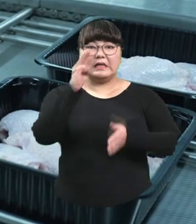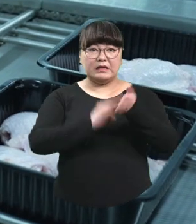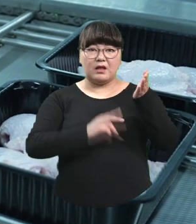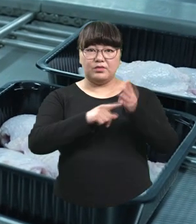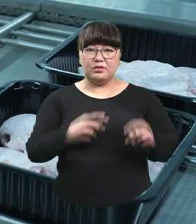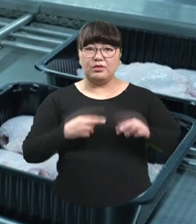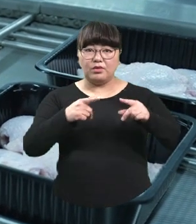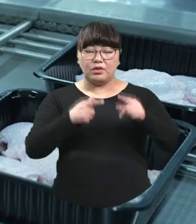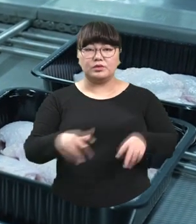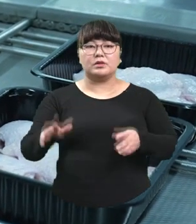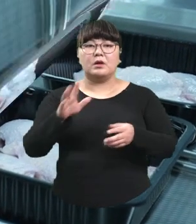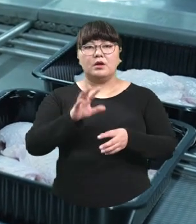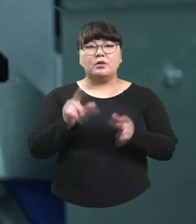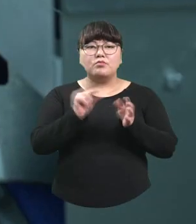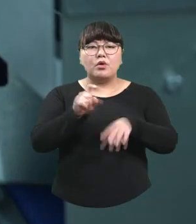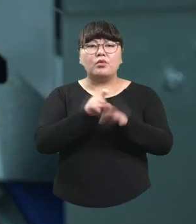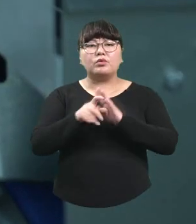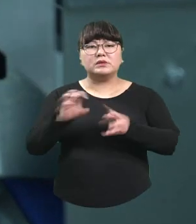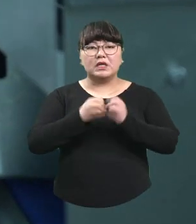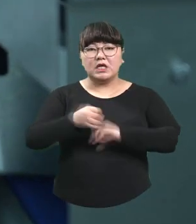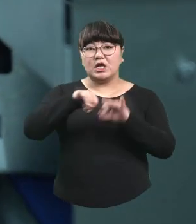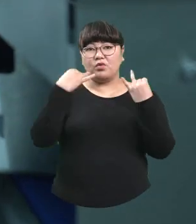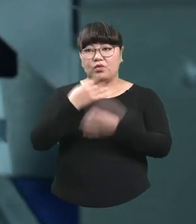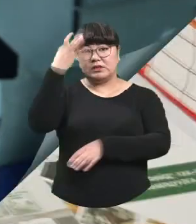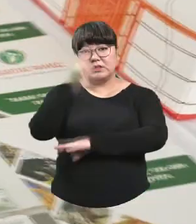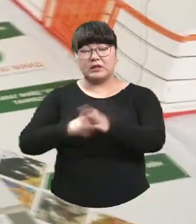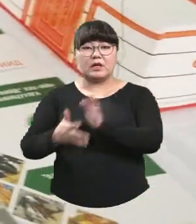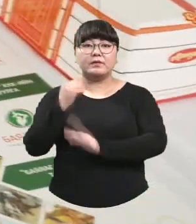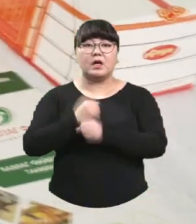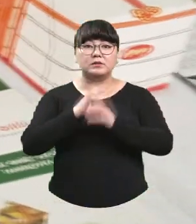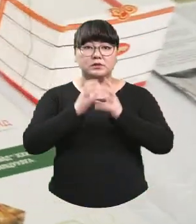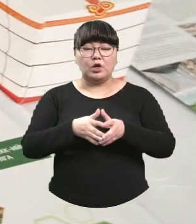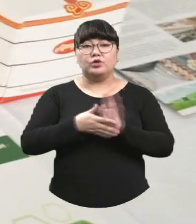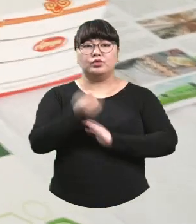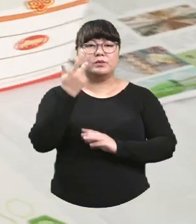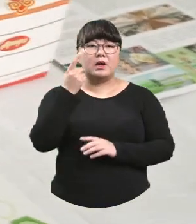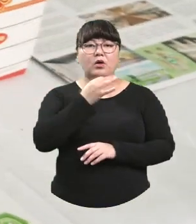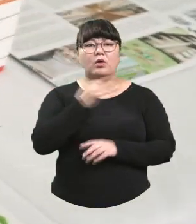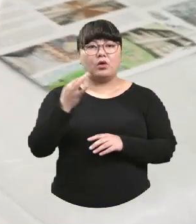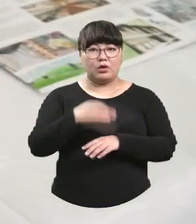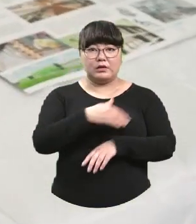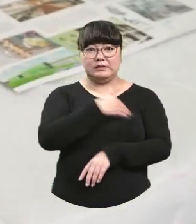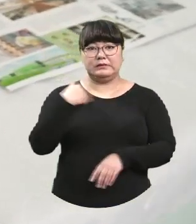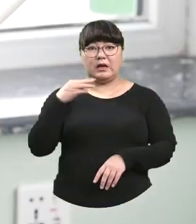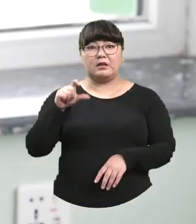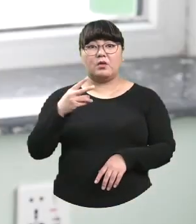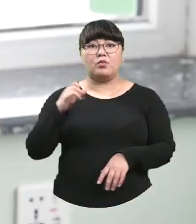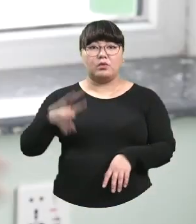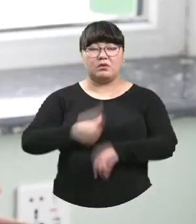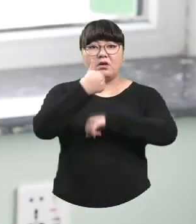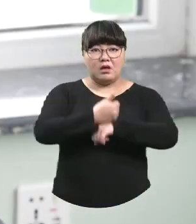Татварын реформыг богино хугацаанд хэрэгжүүлэхээр улсын хурал засгийн газрын хамтарсан ажлын хэсэг ажиллаж байна. Төсвийн байнгын хорооны дараа тэмүүлэнгээр ахлуулсан ажлын